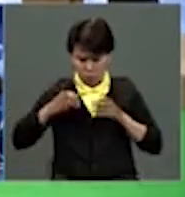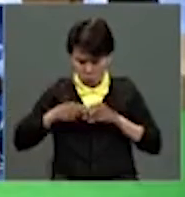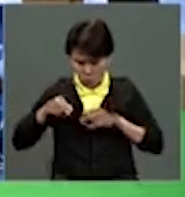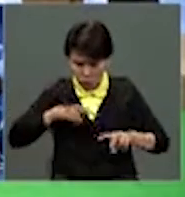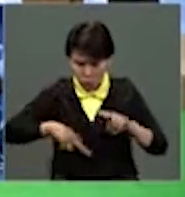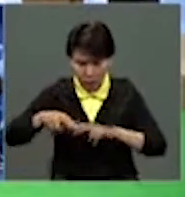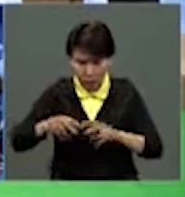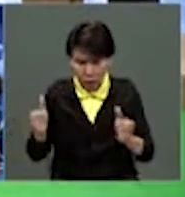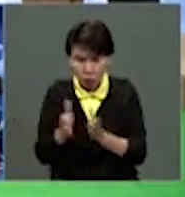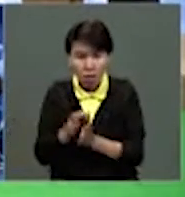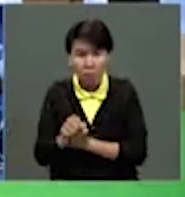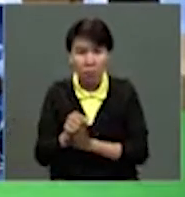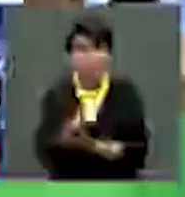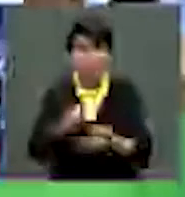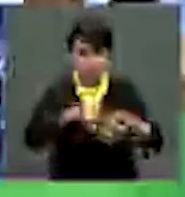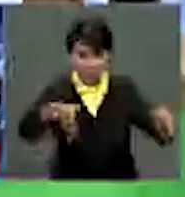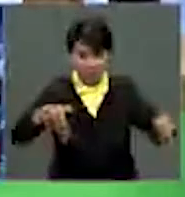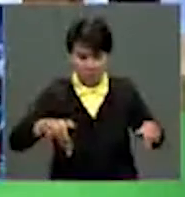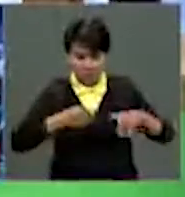สอบถามได้ครับผมถ้าวันนี้มีประเด็นคำถามนะคะโดยเฉพาะข้อห่วงใยจากภาคประชาชนและสื่อมวลชนนะคะประเด็นแรกครับเป็นการสอบถามมาเรื่องของการเดินทางมาของกลุ่มคนที่เป็นแขกพิเศษของรัฐบาลกับกลุ่มของคนที่เดินทางมาด้วยข้อตกลงพิเศษซึ่งเป็นชาวต่างชาติมีข้อสงสัยเขาว่าเมื่อคนกลุ่มนี้เดินทางมาจากต่างประเทศมายังประเทศไทยแล้วคณะที่เข้าไปดูแลกลุ่มนี้จำเป็นจะต้องกับตัวเป็นเวลา14